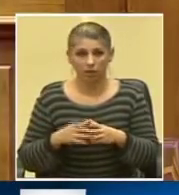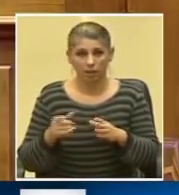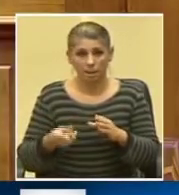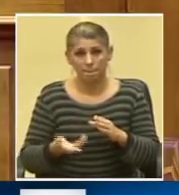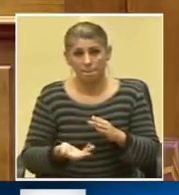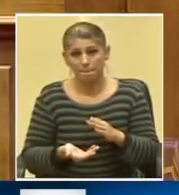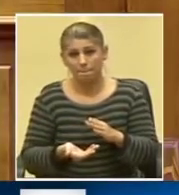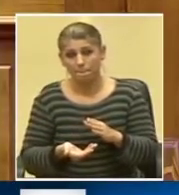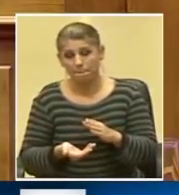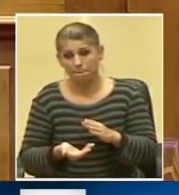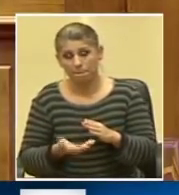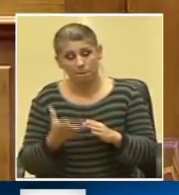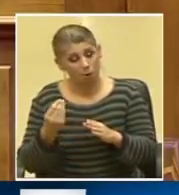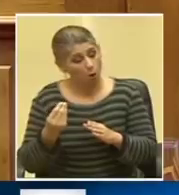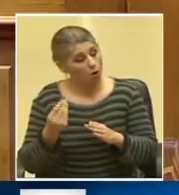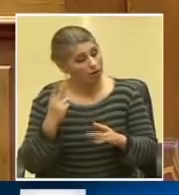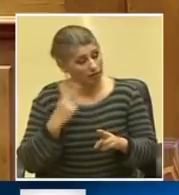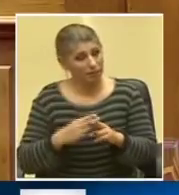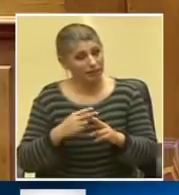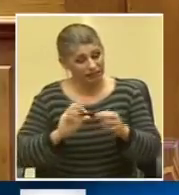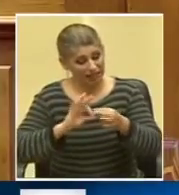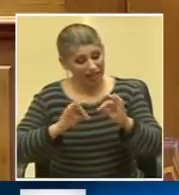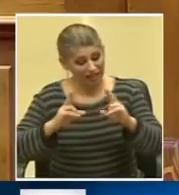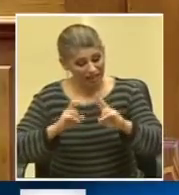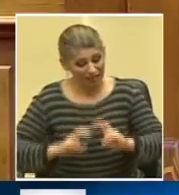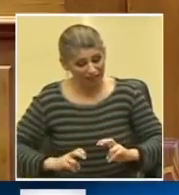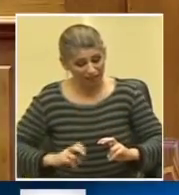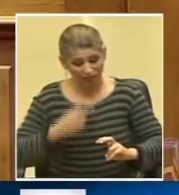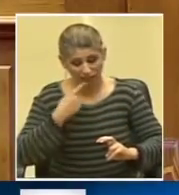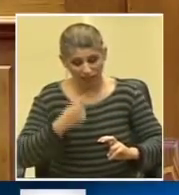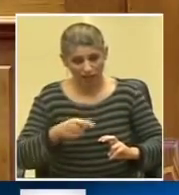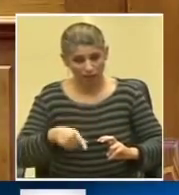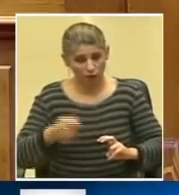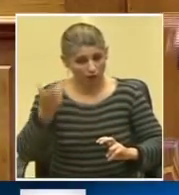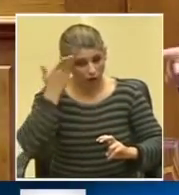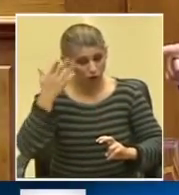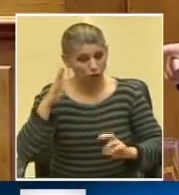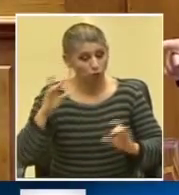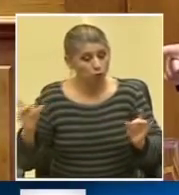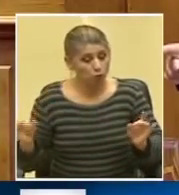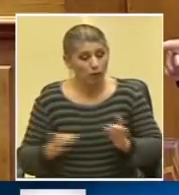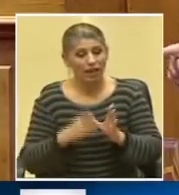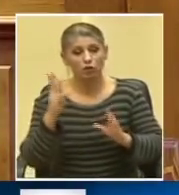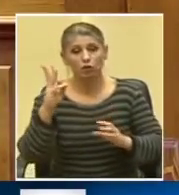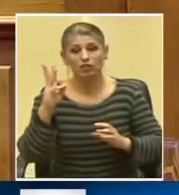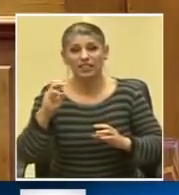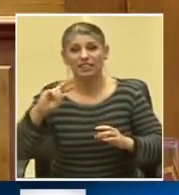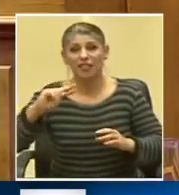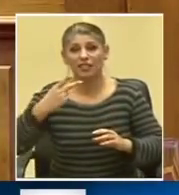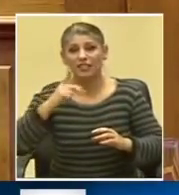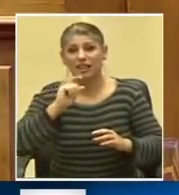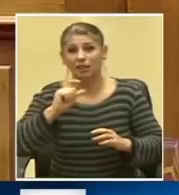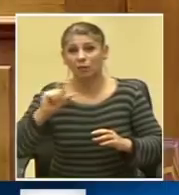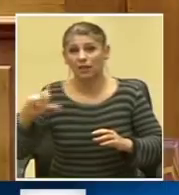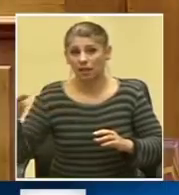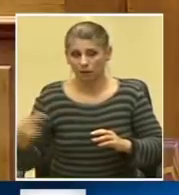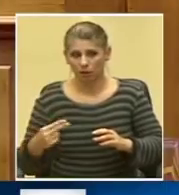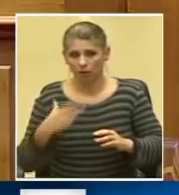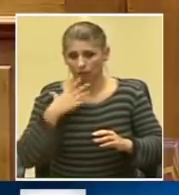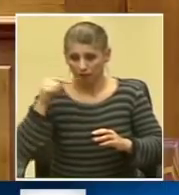πολύ έγκυροι αναλυτές λένε ότι θα στοιχήσει τουλάχιστον 30 δισεκατομμύρια ευρώ, άρα